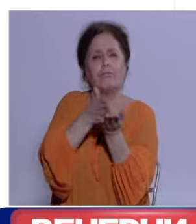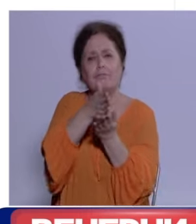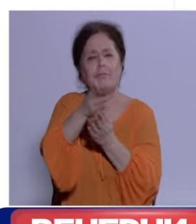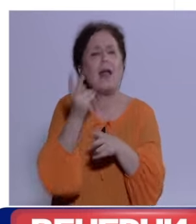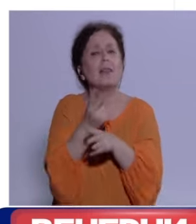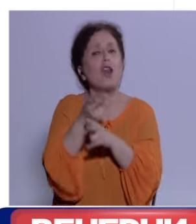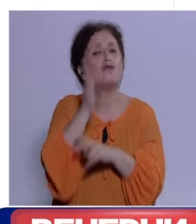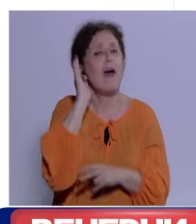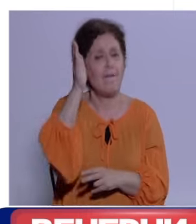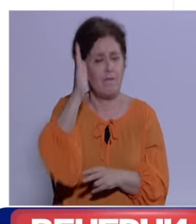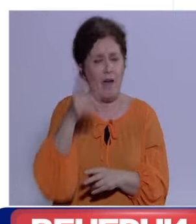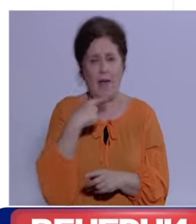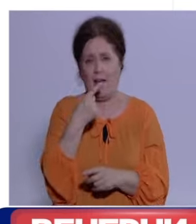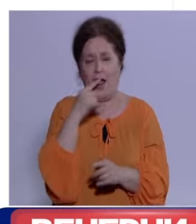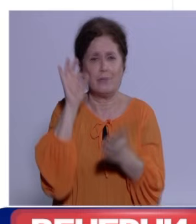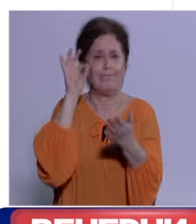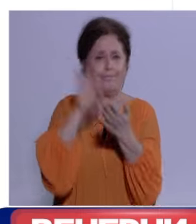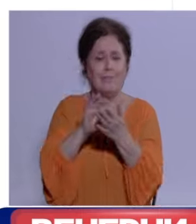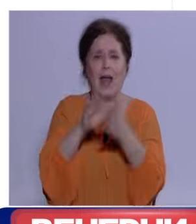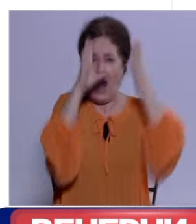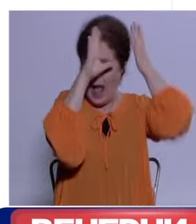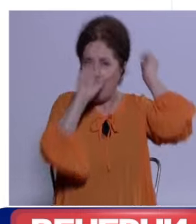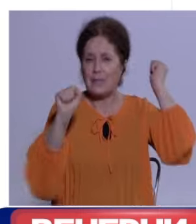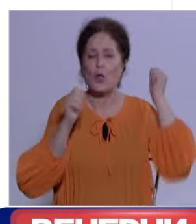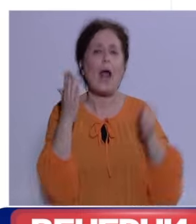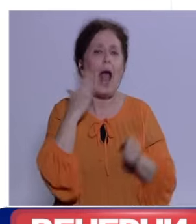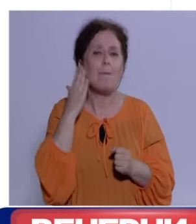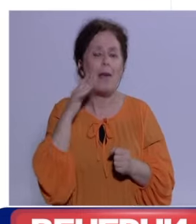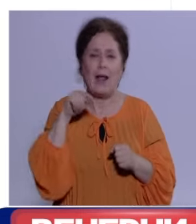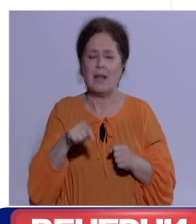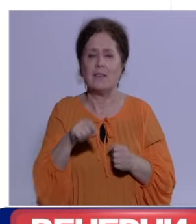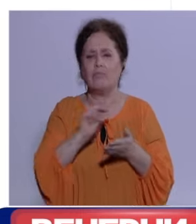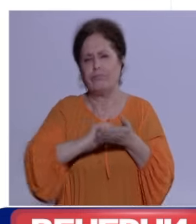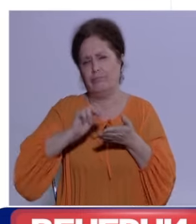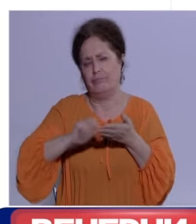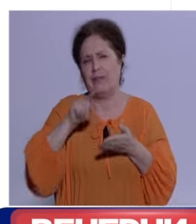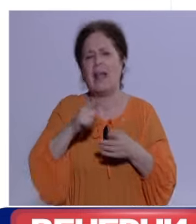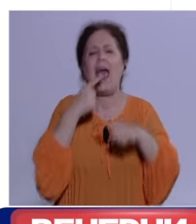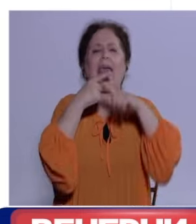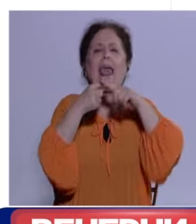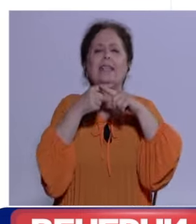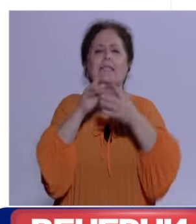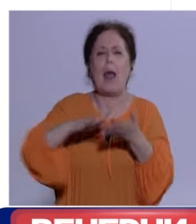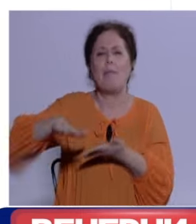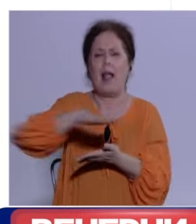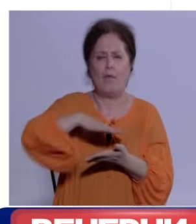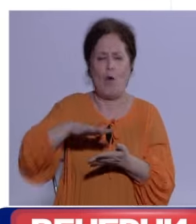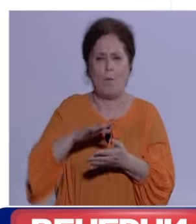државата, потенцира амбасадорката Агелер во објава на платформата X.